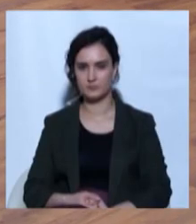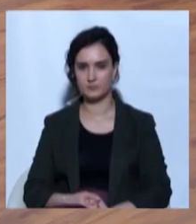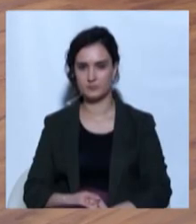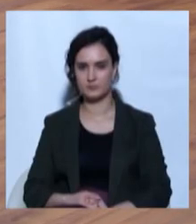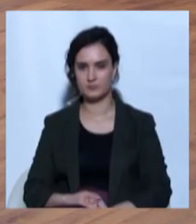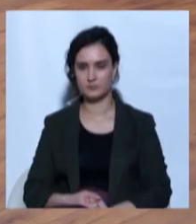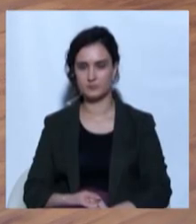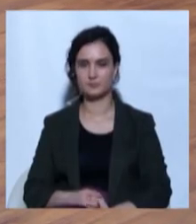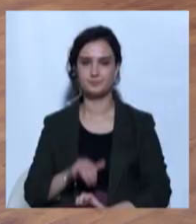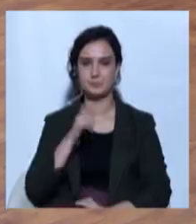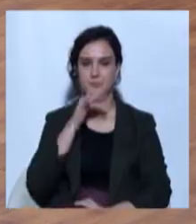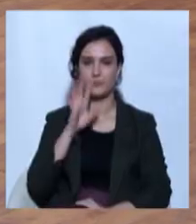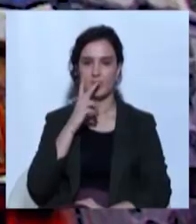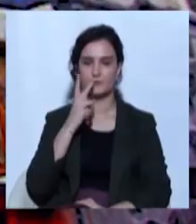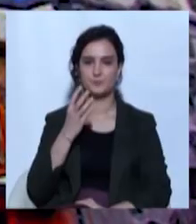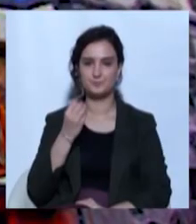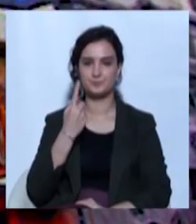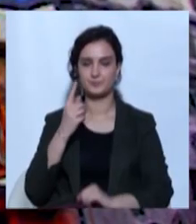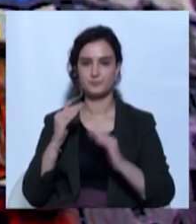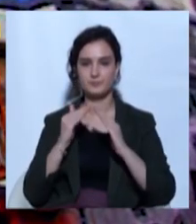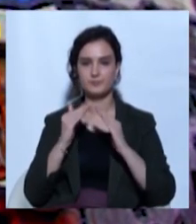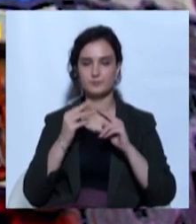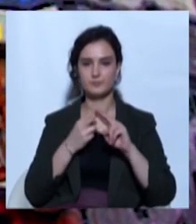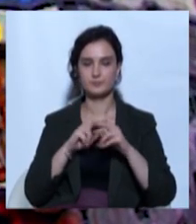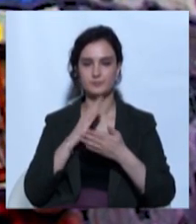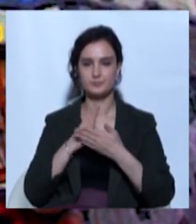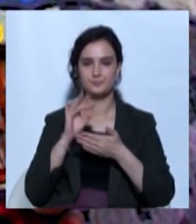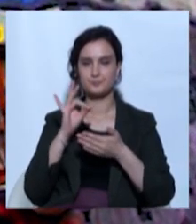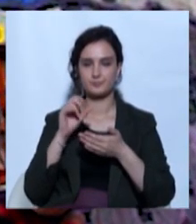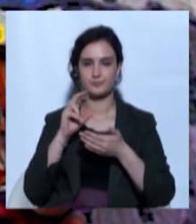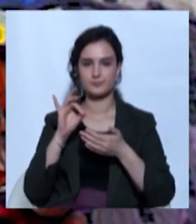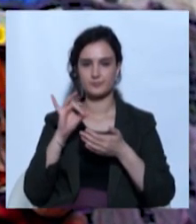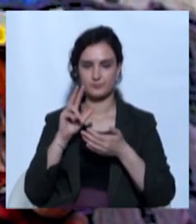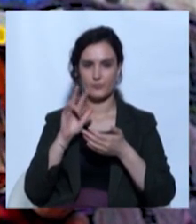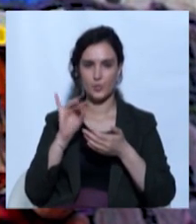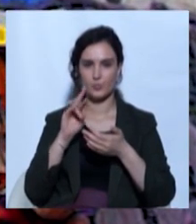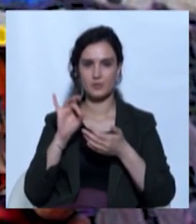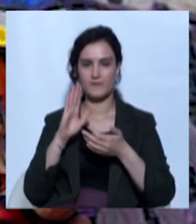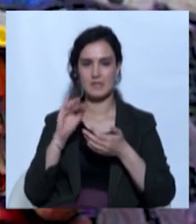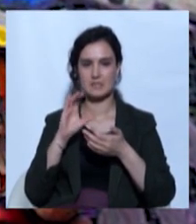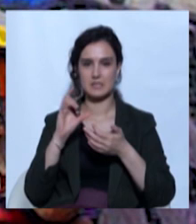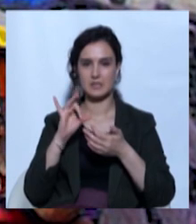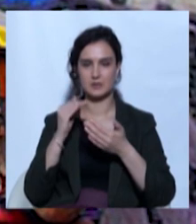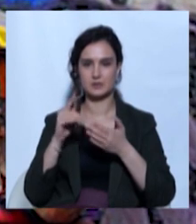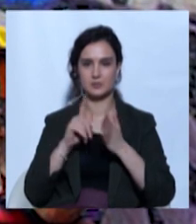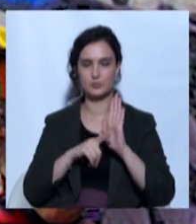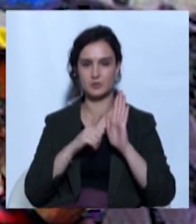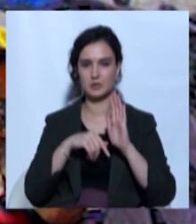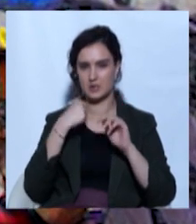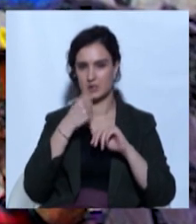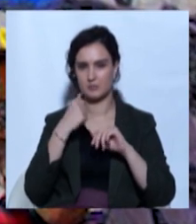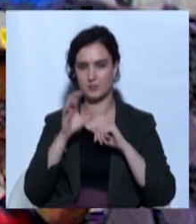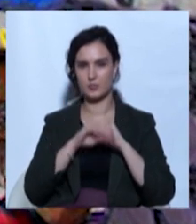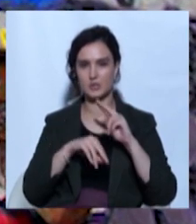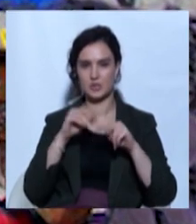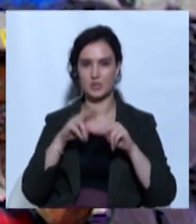არ შემიძლია არ გაჩვენოთ კიდევ ერთი სახლი, ეს გახლავთ ფრედერიკ ფუნდერვასერის 70-იანი წლების